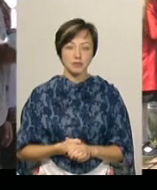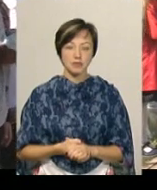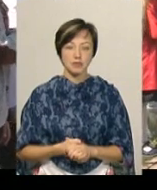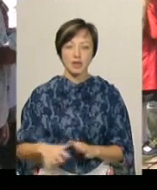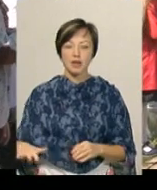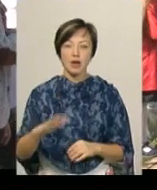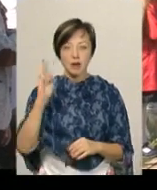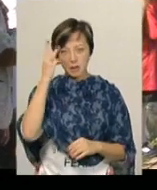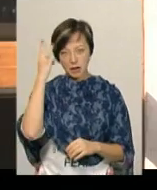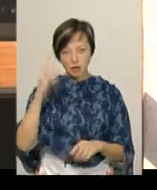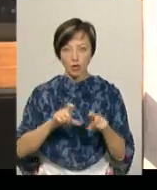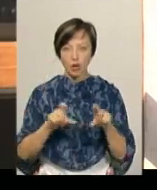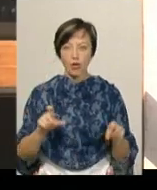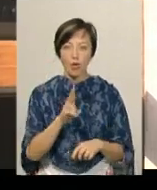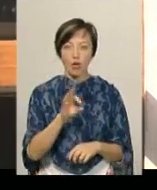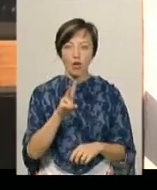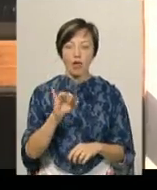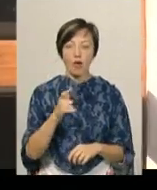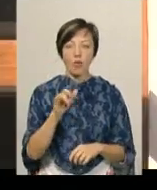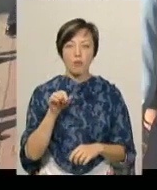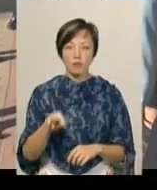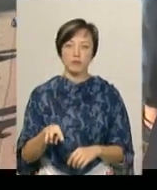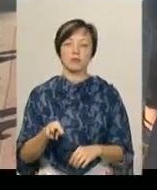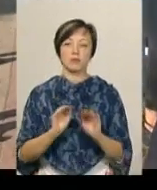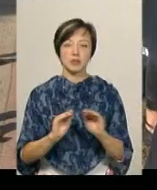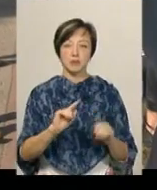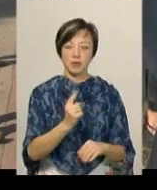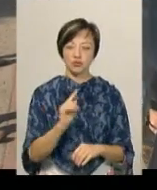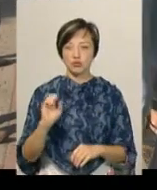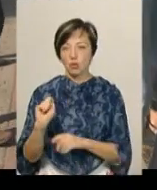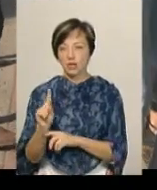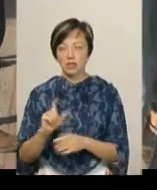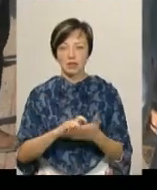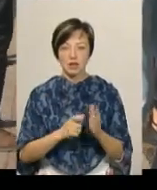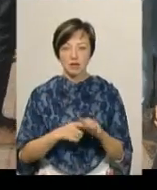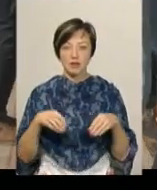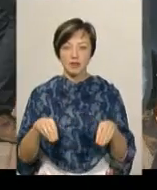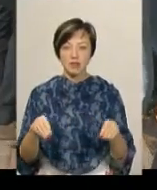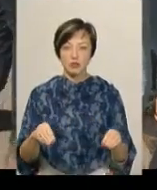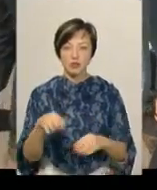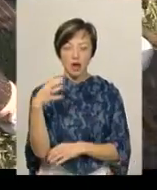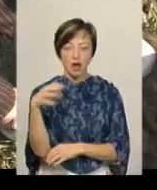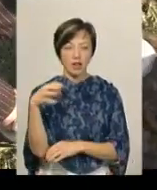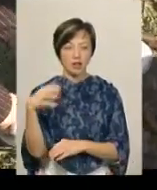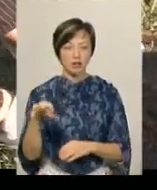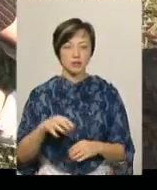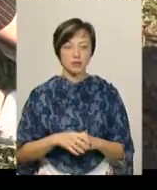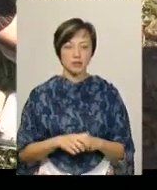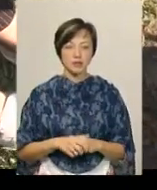На території Хмельницького колегіуму імені Володимира Козубняка учні перших та 11 класів висаджують кущі калини.